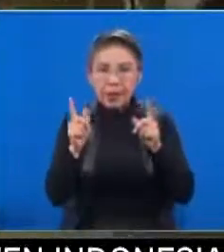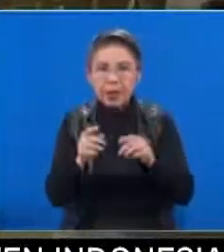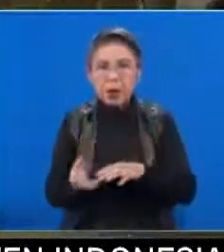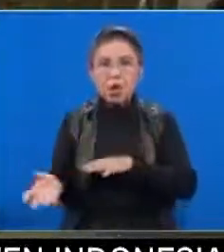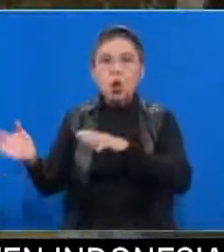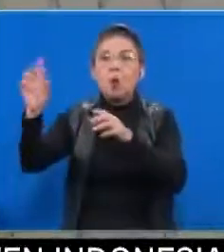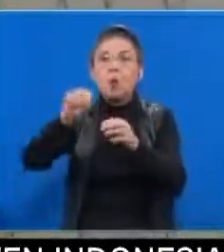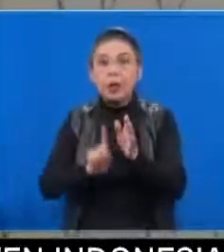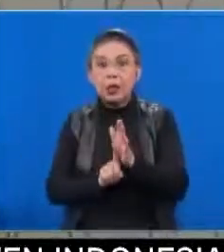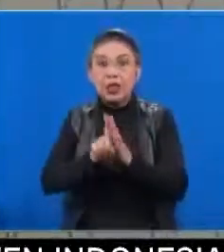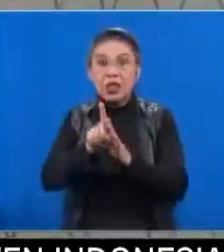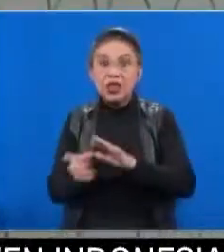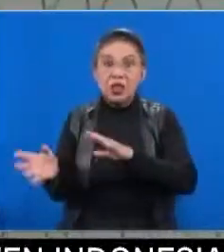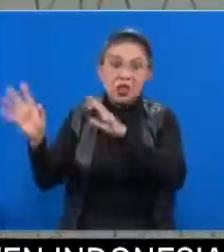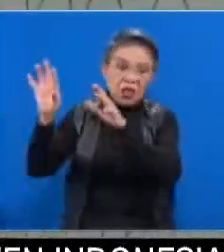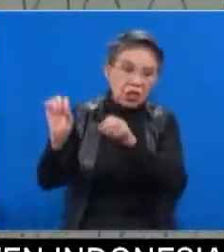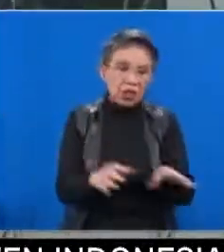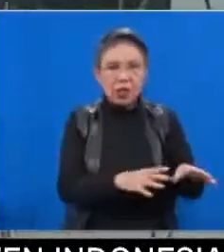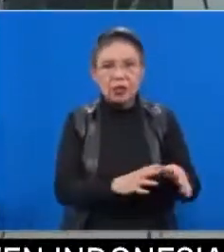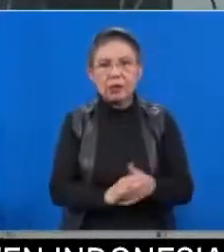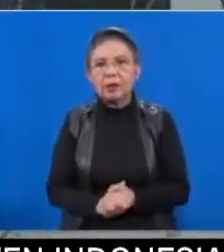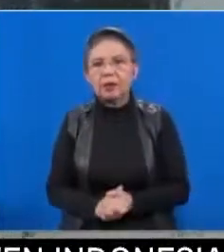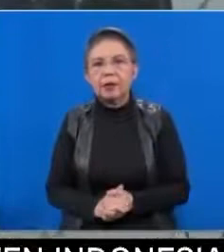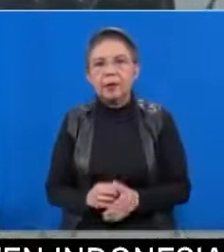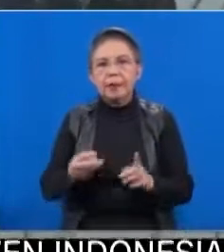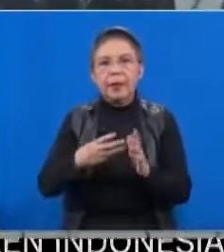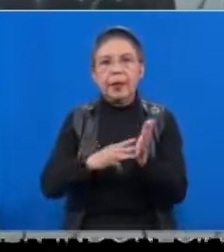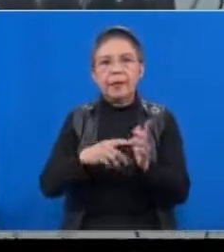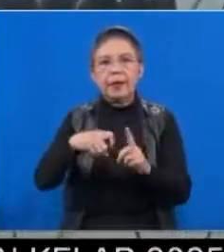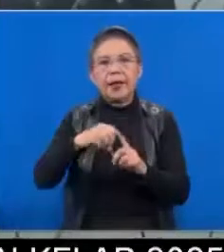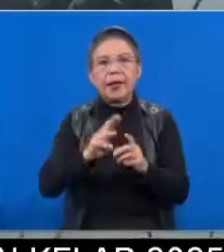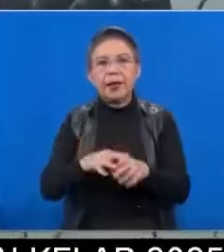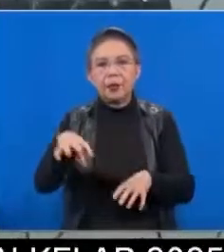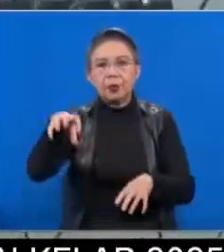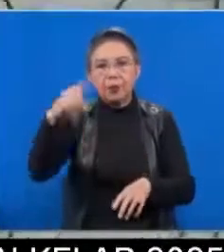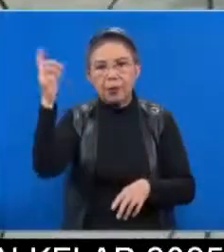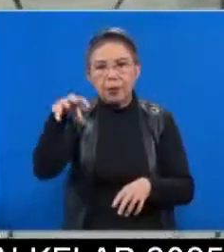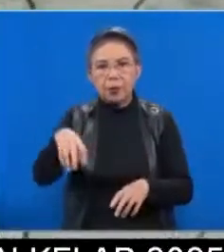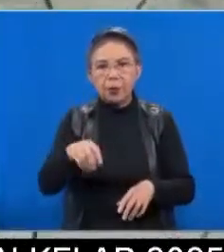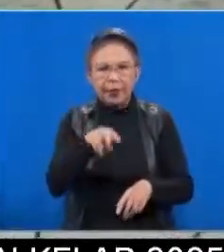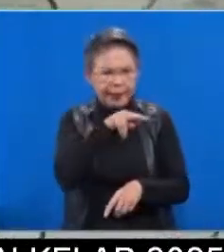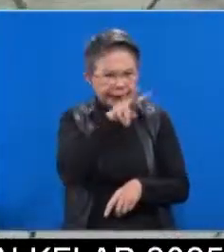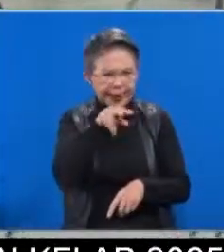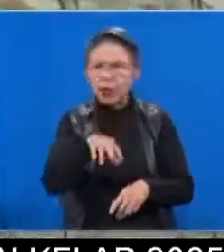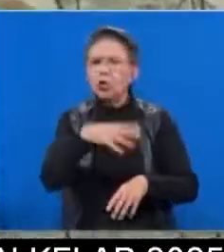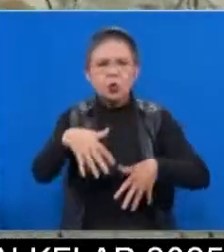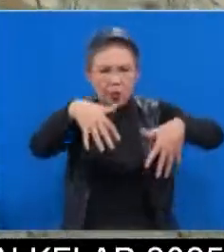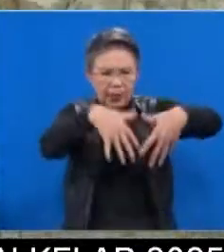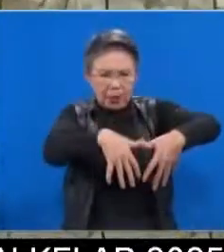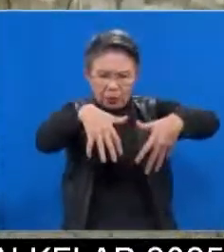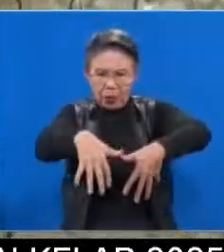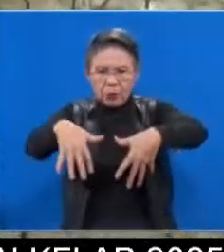gelombang tinggi. Untuk menekan potensi bencana, BMKG juga mengimbau pemerintah daerah melakukan pengecekan infrastruktur